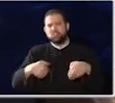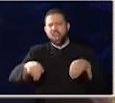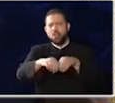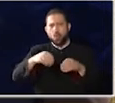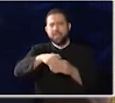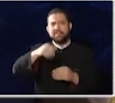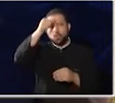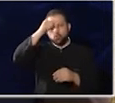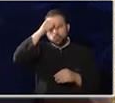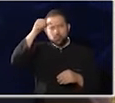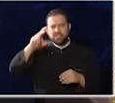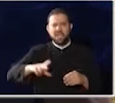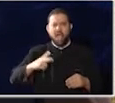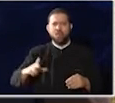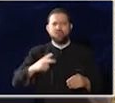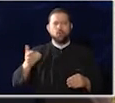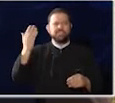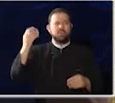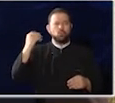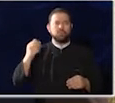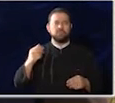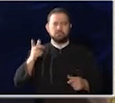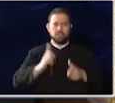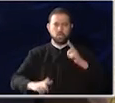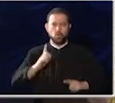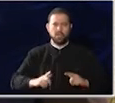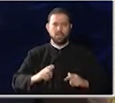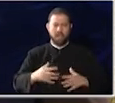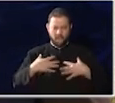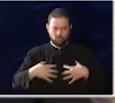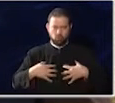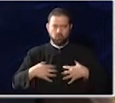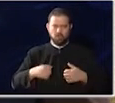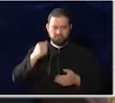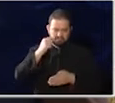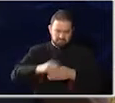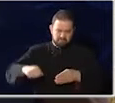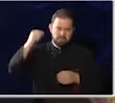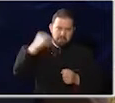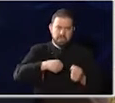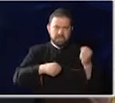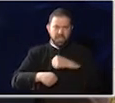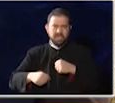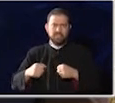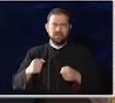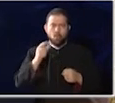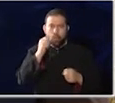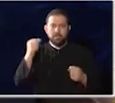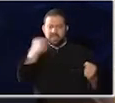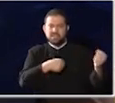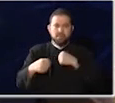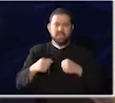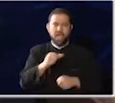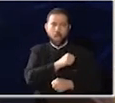sporadic, au existat autoflagelări. Dorința de a suferi din această credință